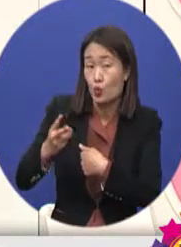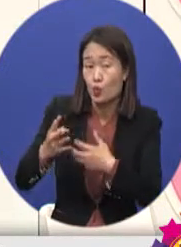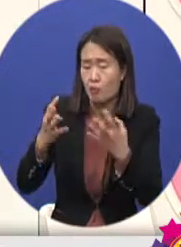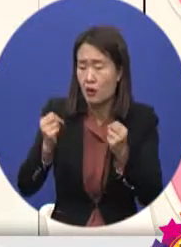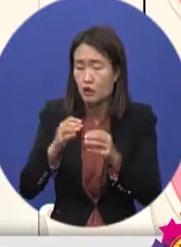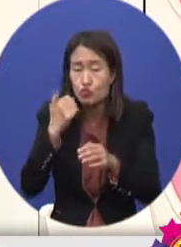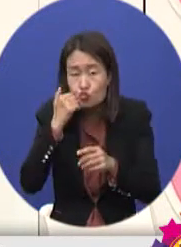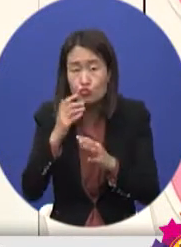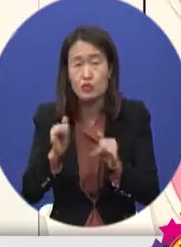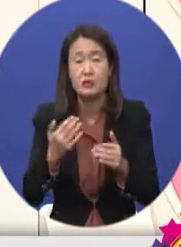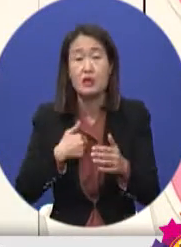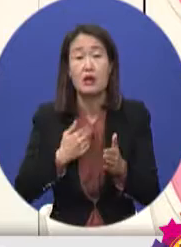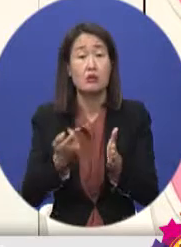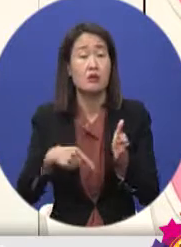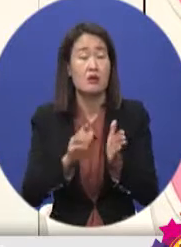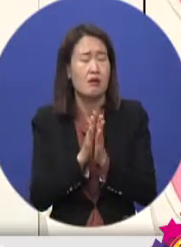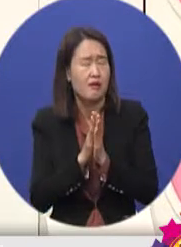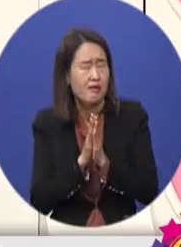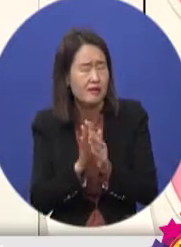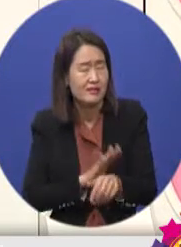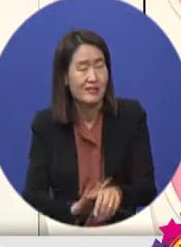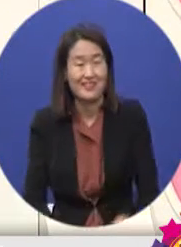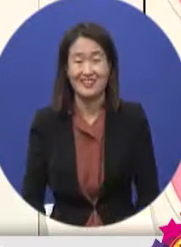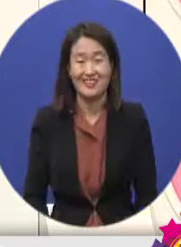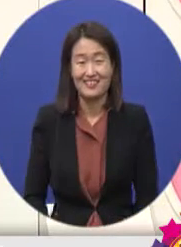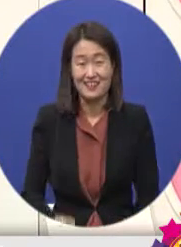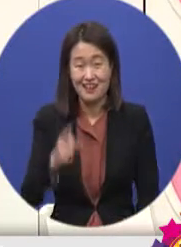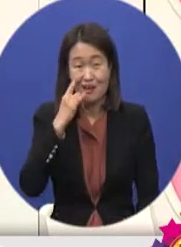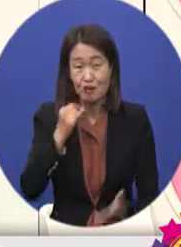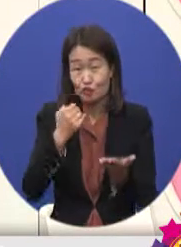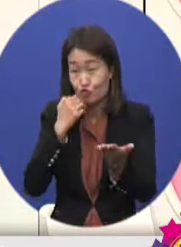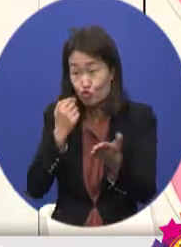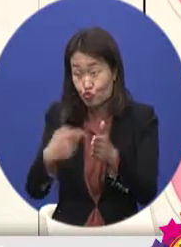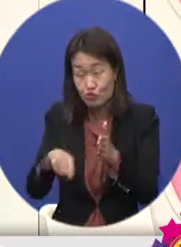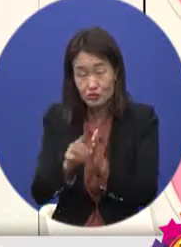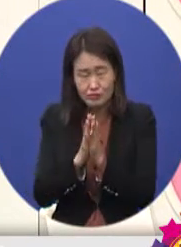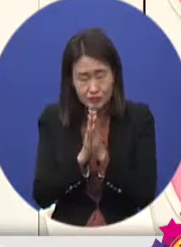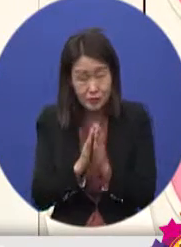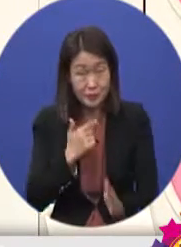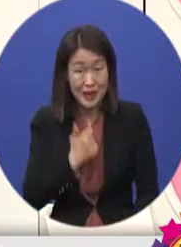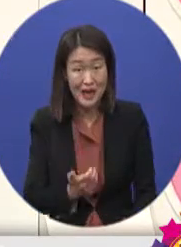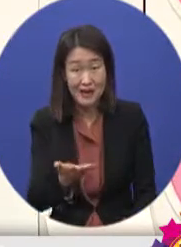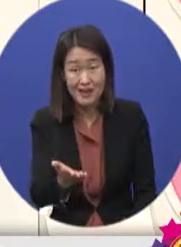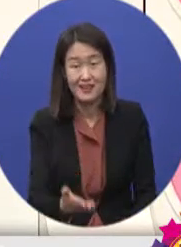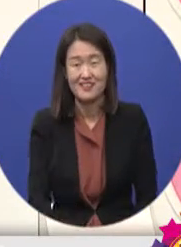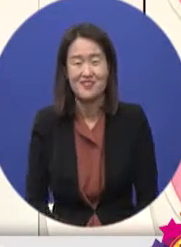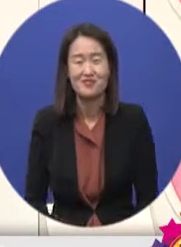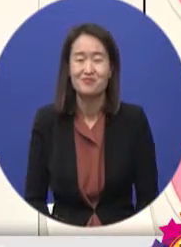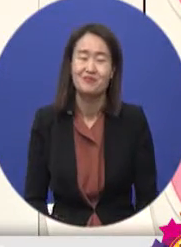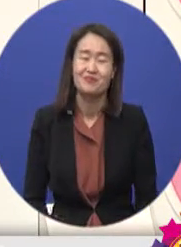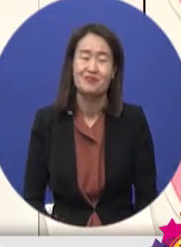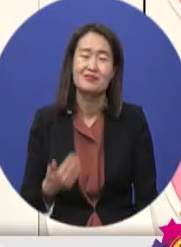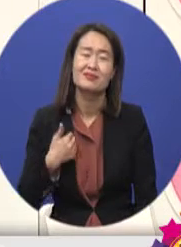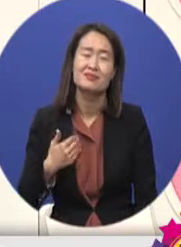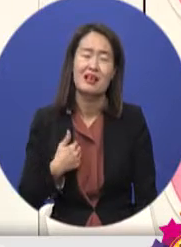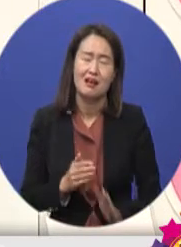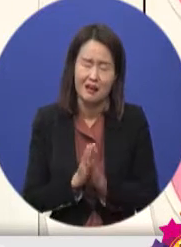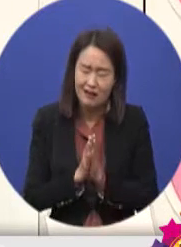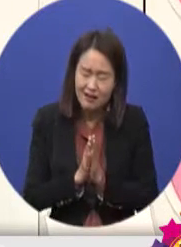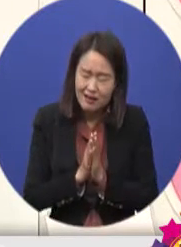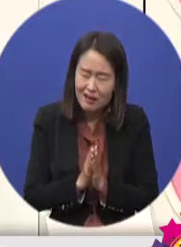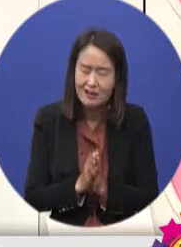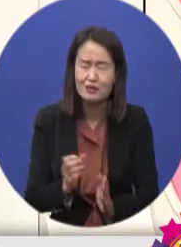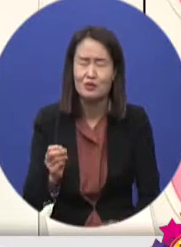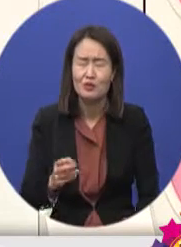기도해 주신다 하더라고요. 근데 아이고. 어머니는 누군가를 위해서 기도해 보신 적 있으세요? 아이고, 막 나도 기도도 하고